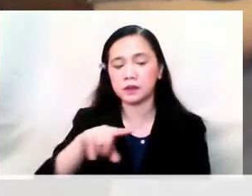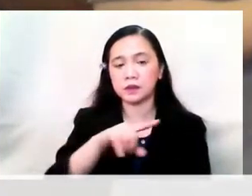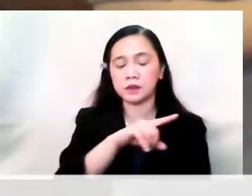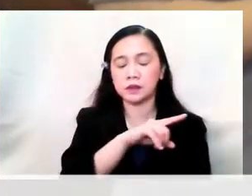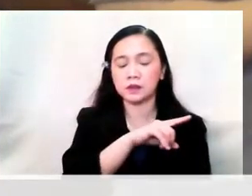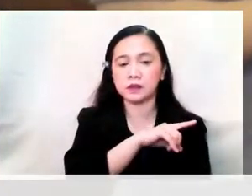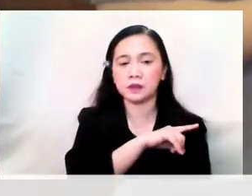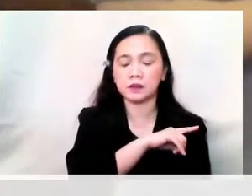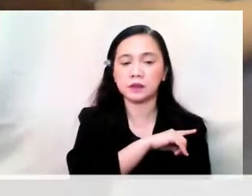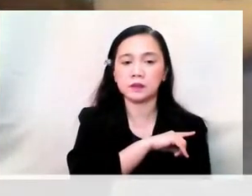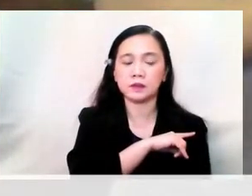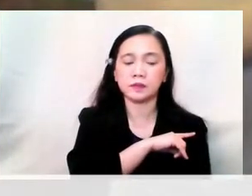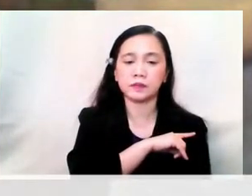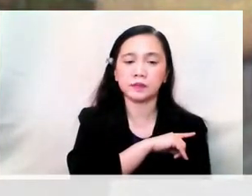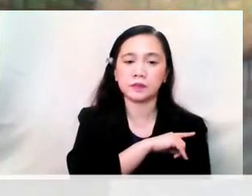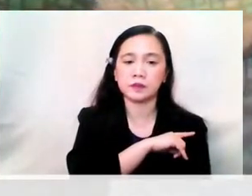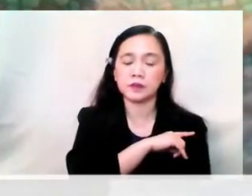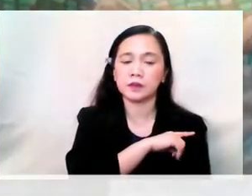amin.